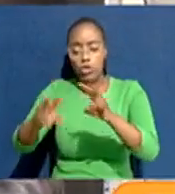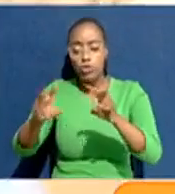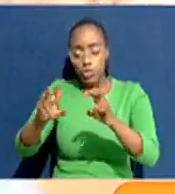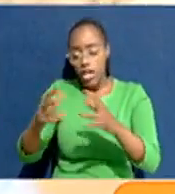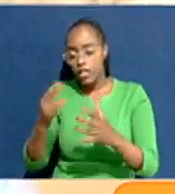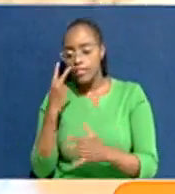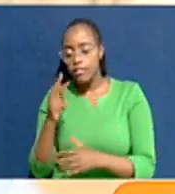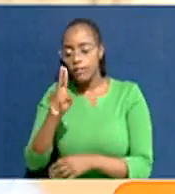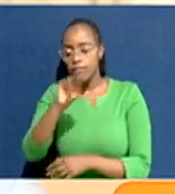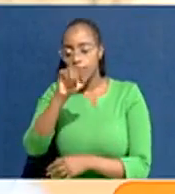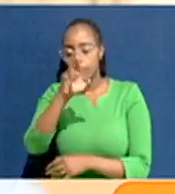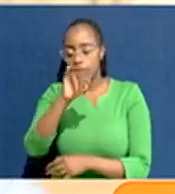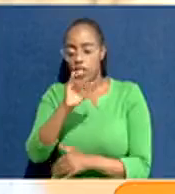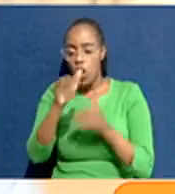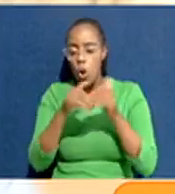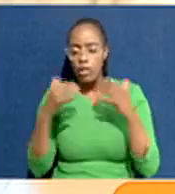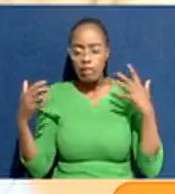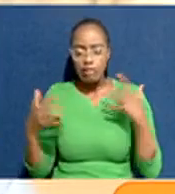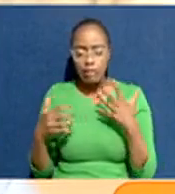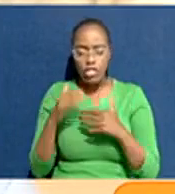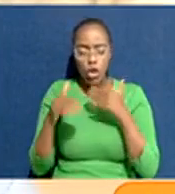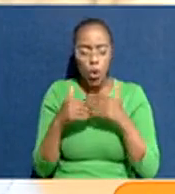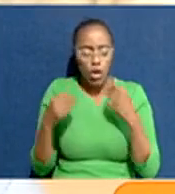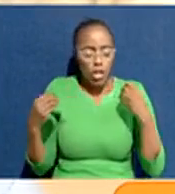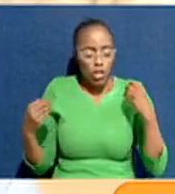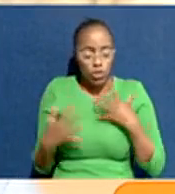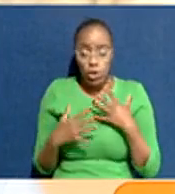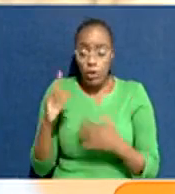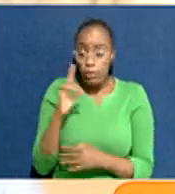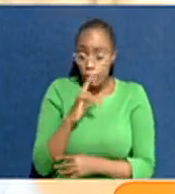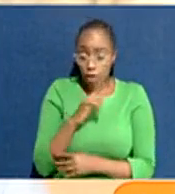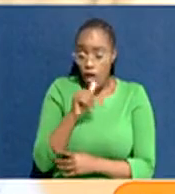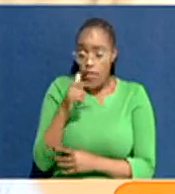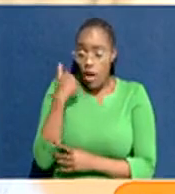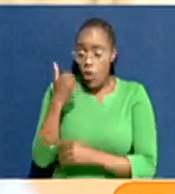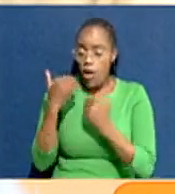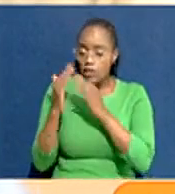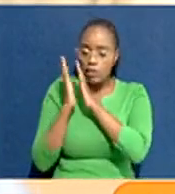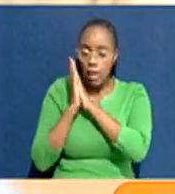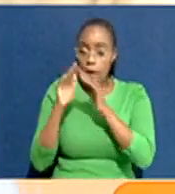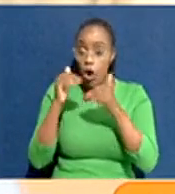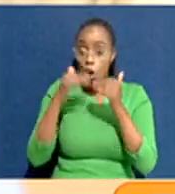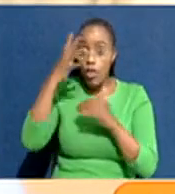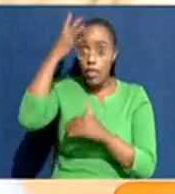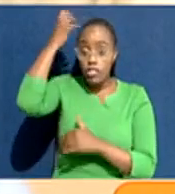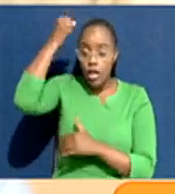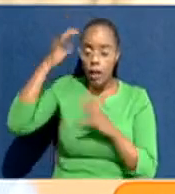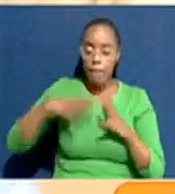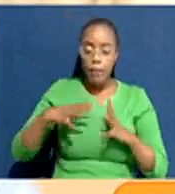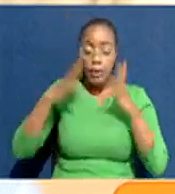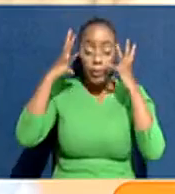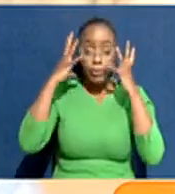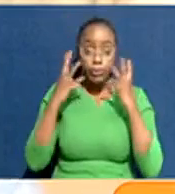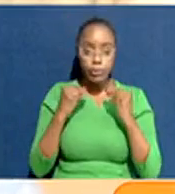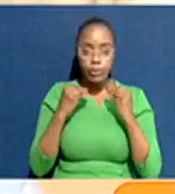Njeri. Walikuwa scared wote. Hakuna mwenye, wote walipanic actually. Hata wenye walikuwa wamelala, hadi wenye walikuwa wamelewa, wote ipombe ilishuka. Then,